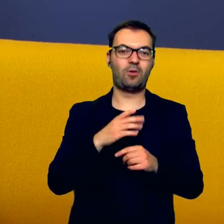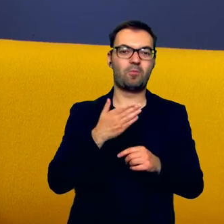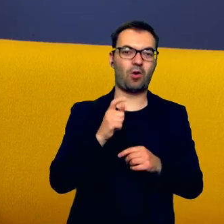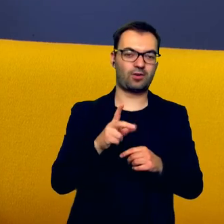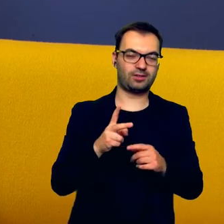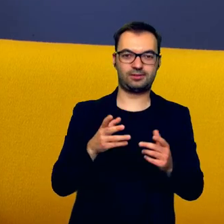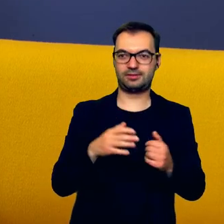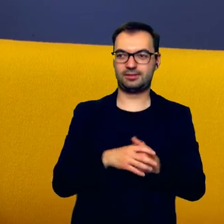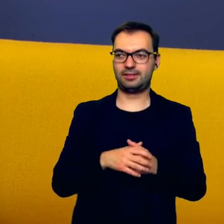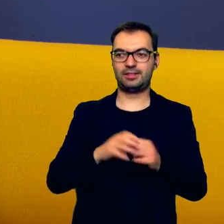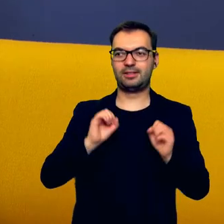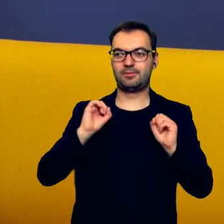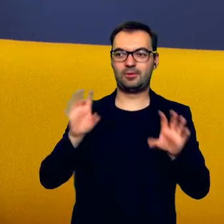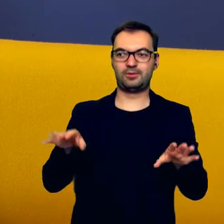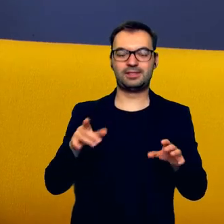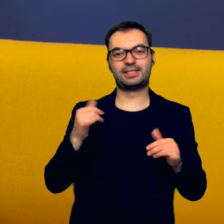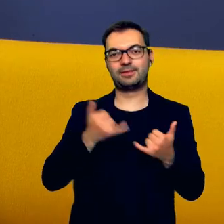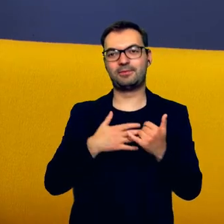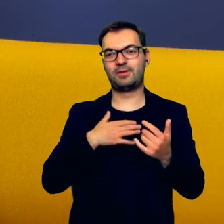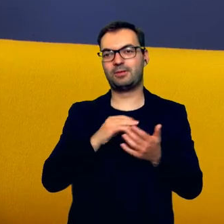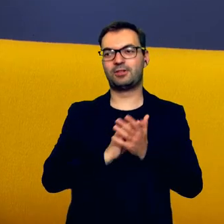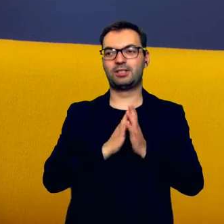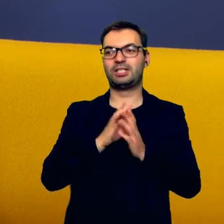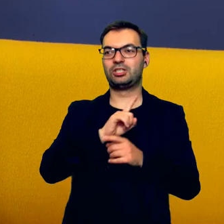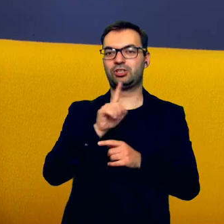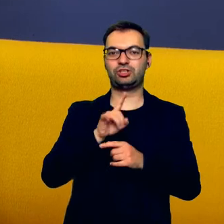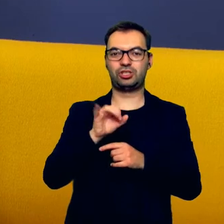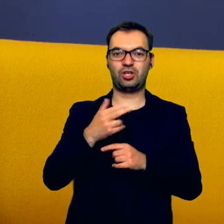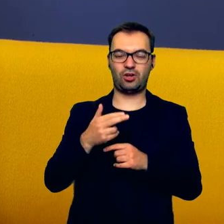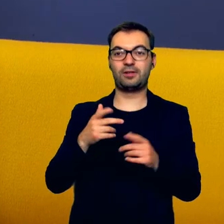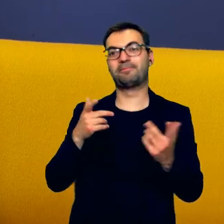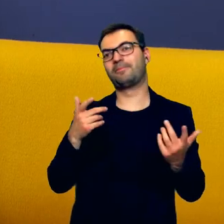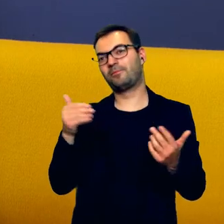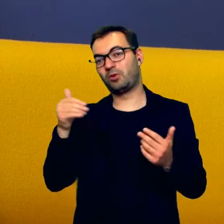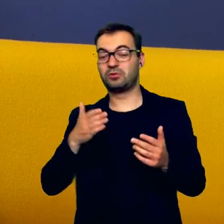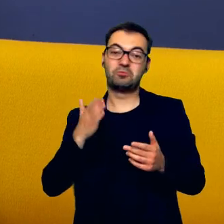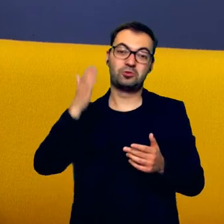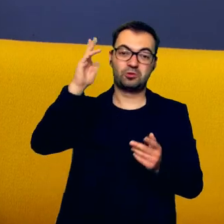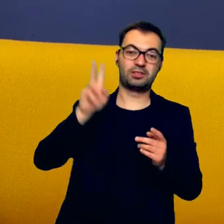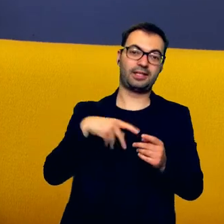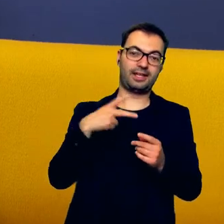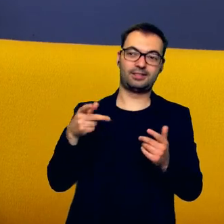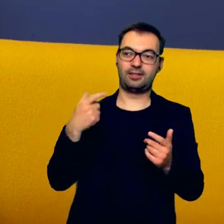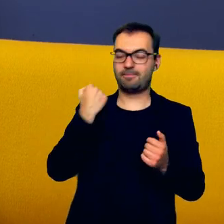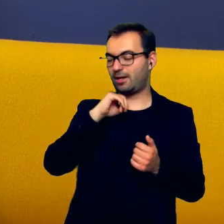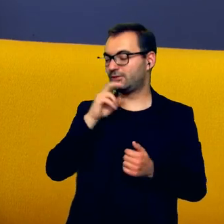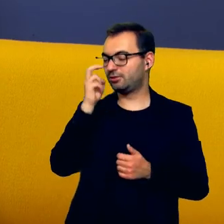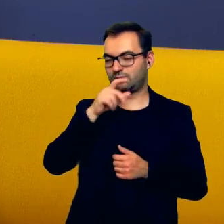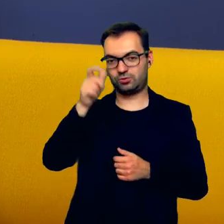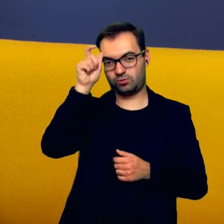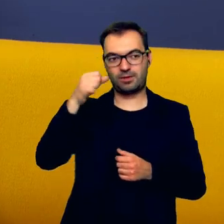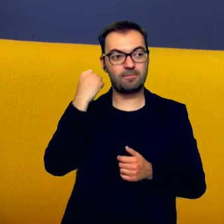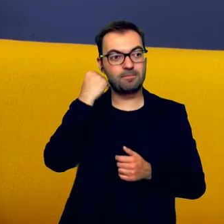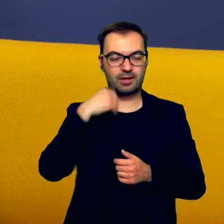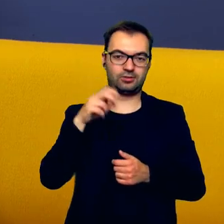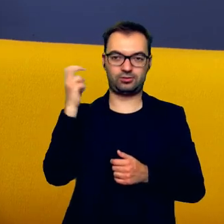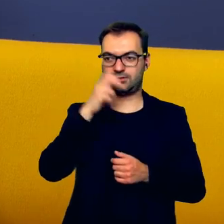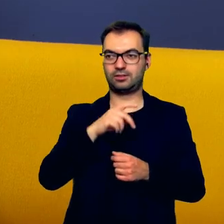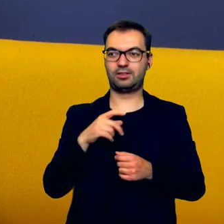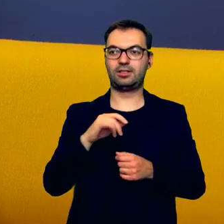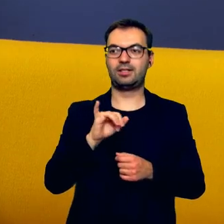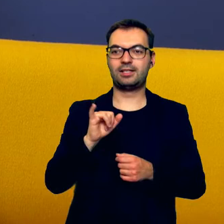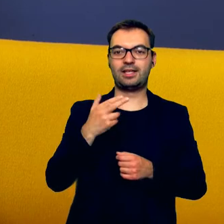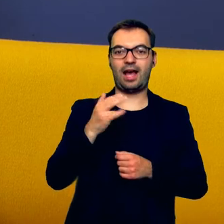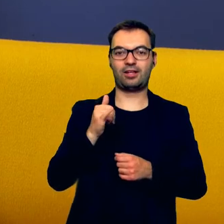Mocka, czyli innymi słowy, gdybym miał napisać powieść o Żychoniu, to jest może kwestia przyszłości, bo to jest bardzo interesująca postać, niezwykle interesująca,